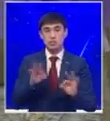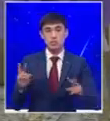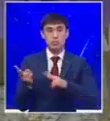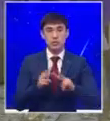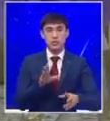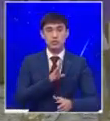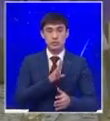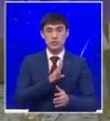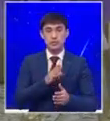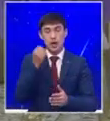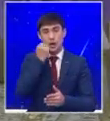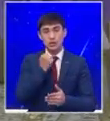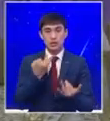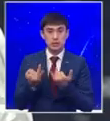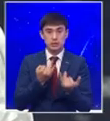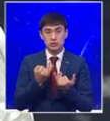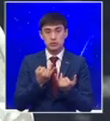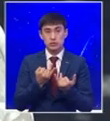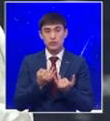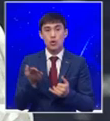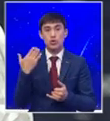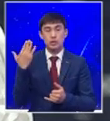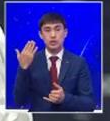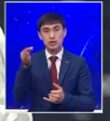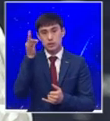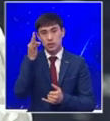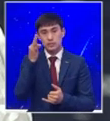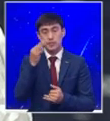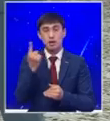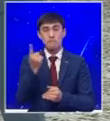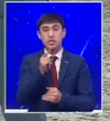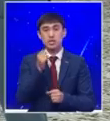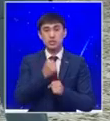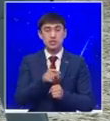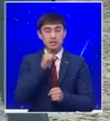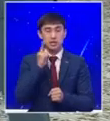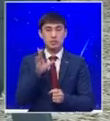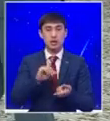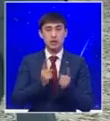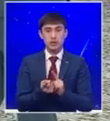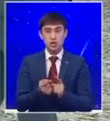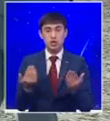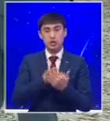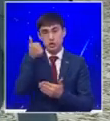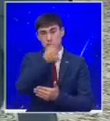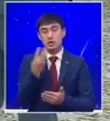биге ұласты. Қарттар өзара қауқаласып, өткен кеткенді еске алып, бір жасап, жасарып қалды. Жаңа жылға